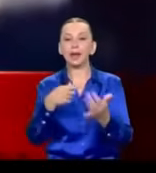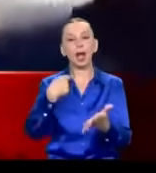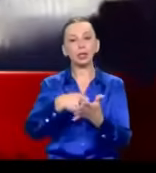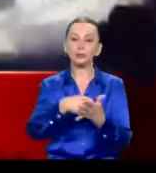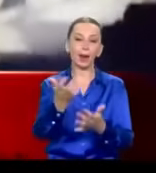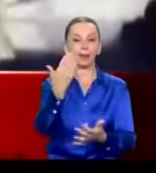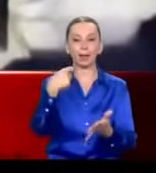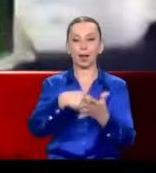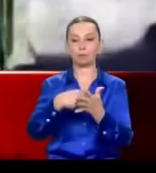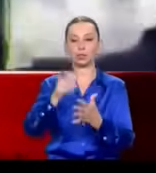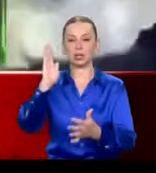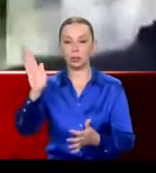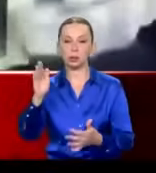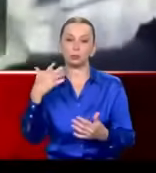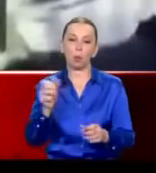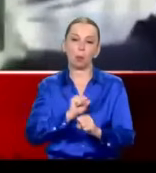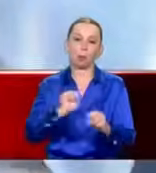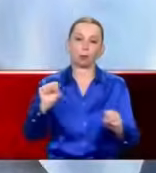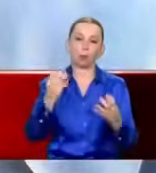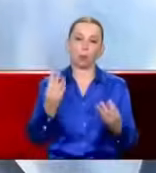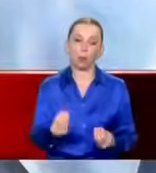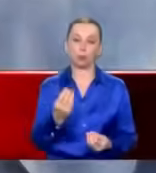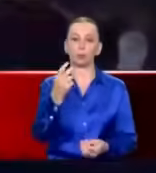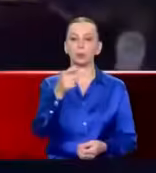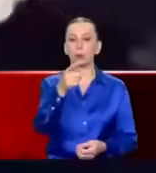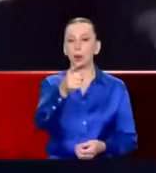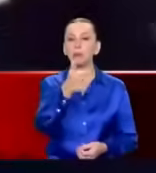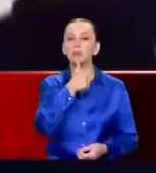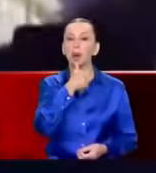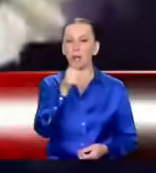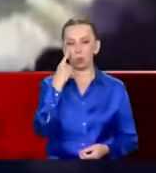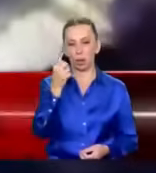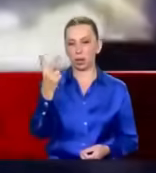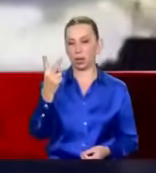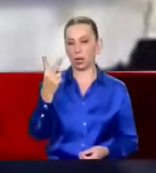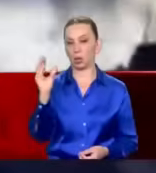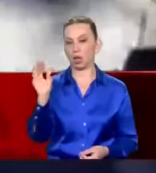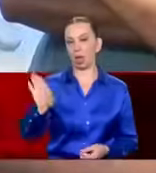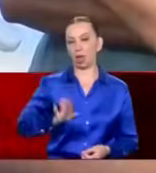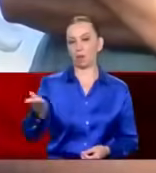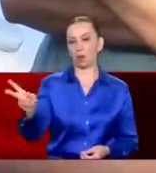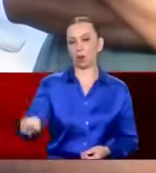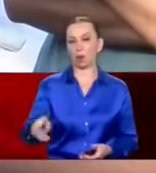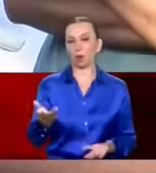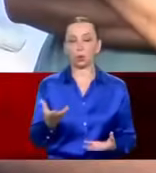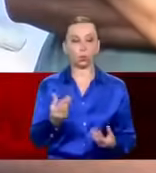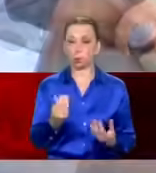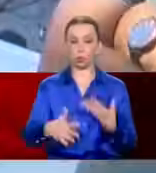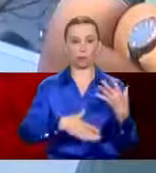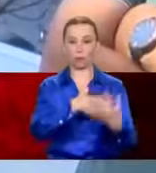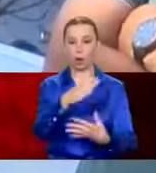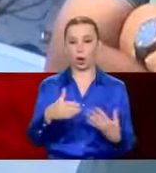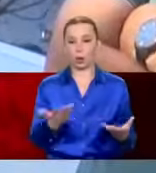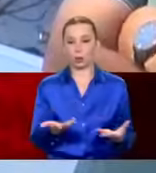anına denk geldi. Maalesef kaybettik. İki evladını kaybeden babanın acısıysa tarifsizdi. Bu bir facia yani.